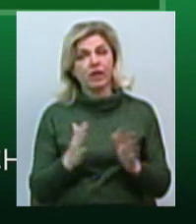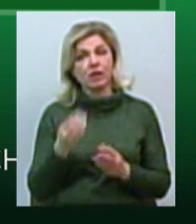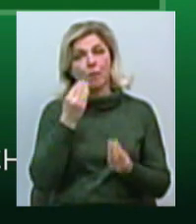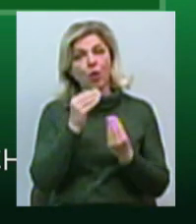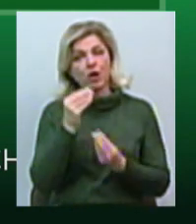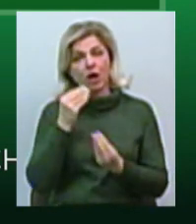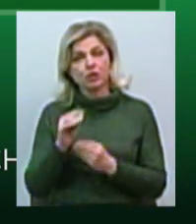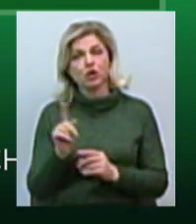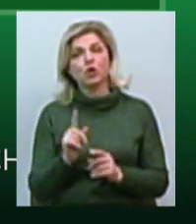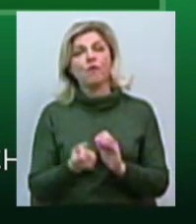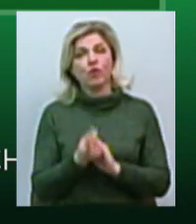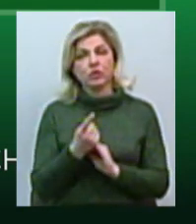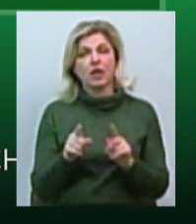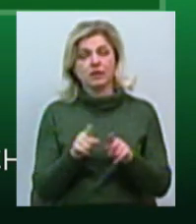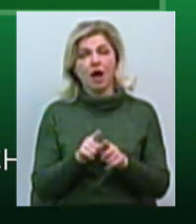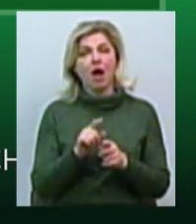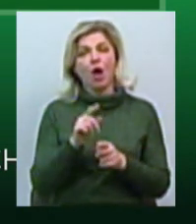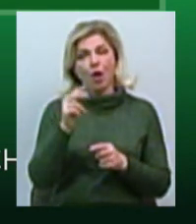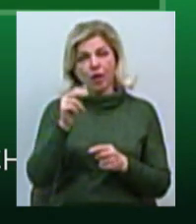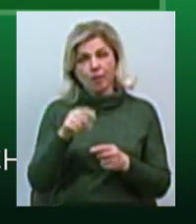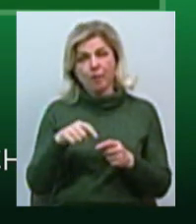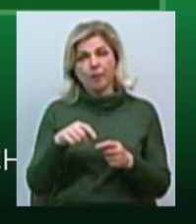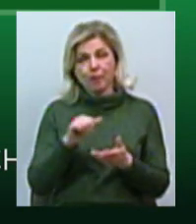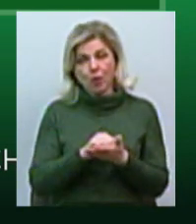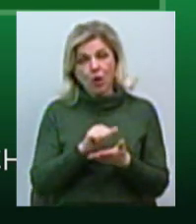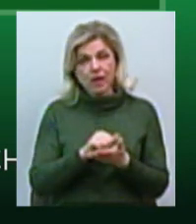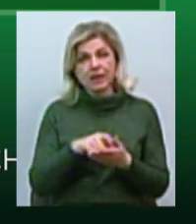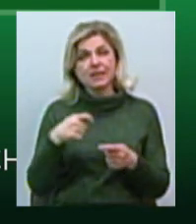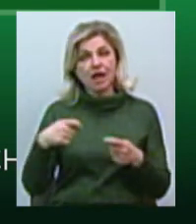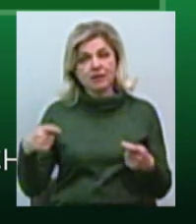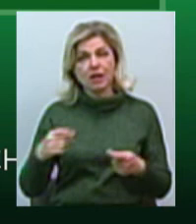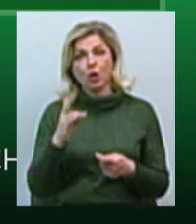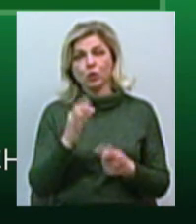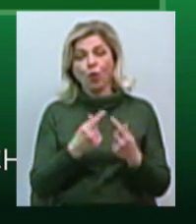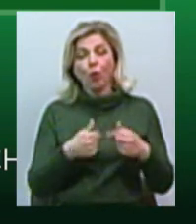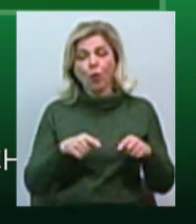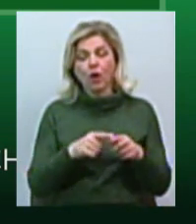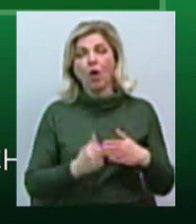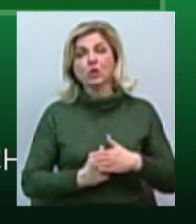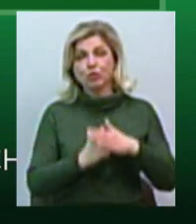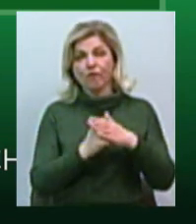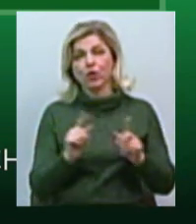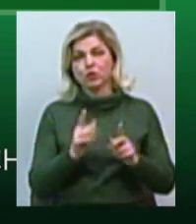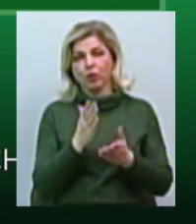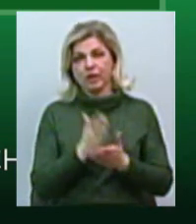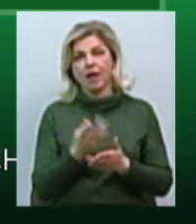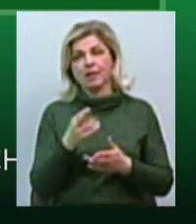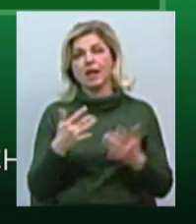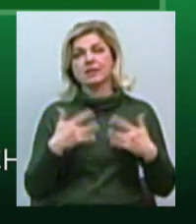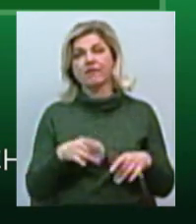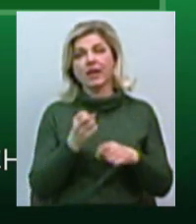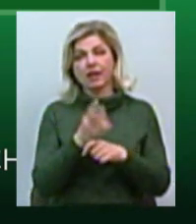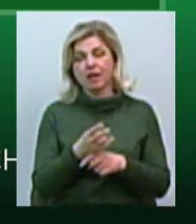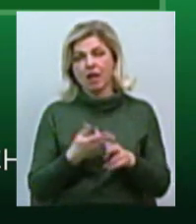що зникає якась певна така бюрократизація в цьому, однак коло підстав, які існують для звільнення, воно є